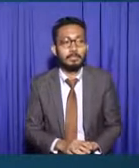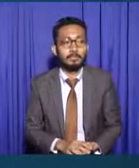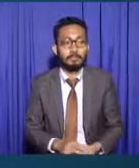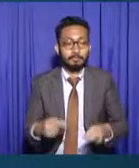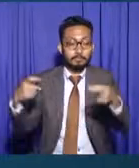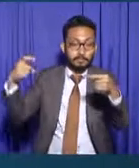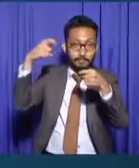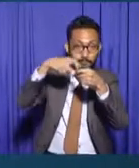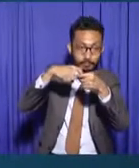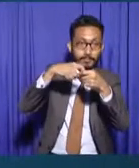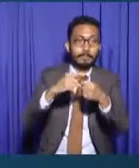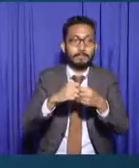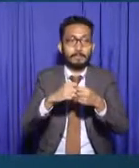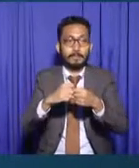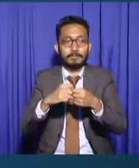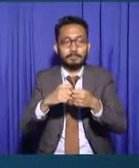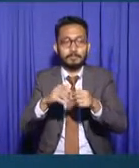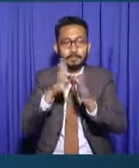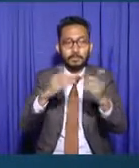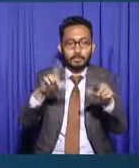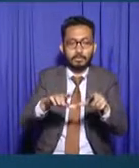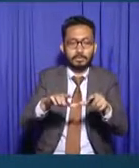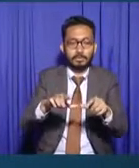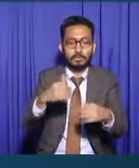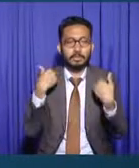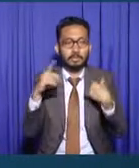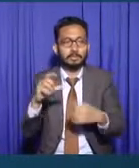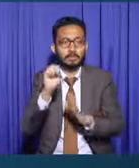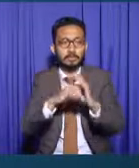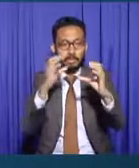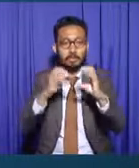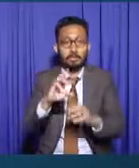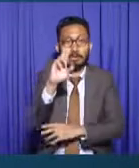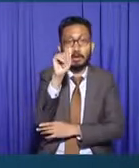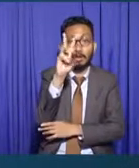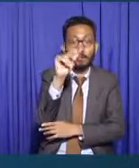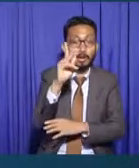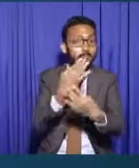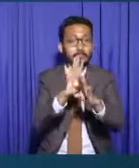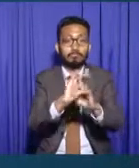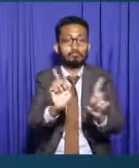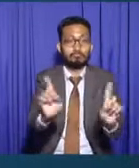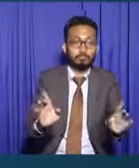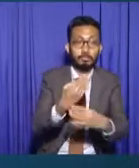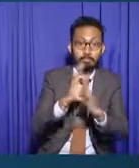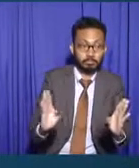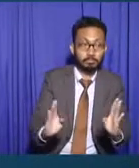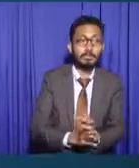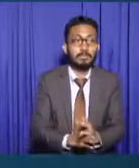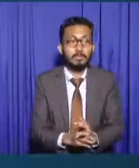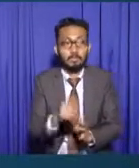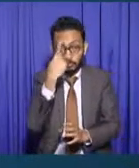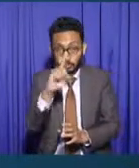bersenyawaan yang berlaku adalah secara rawa untuk kombinasi genotip